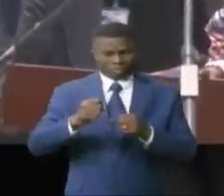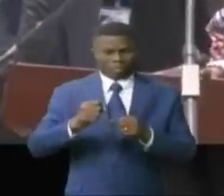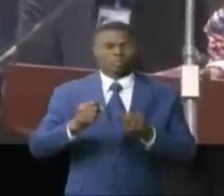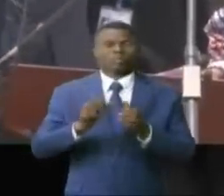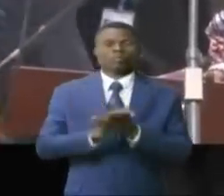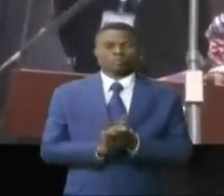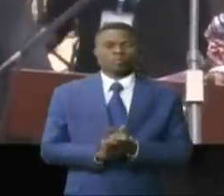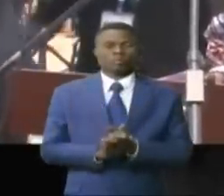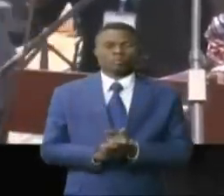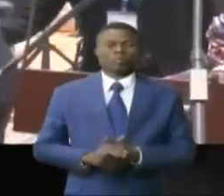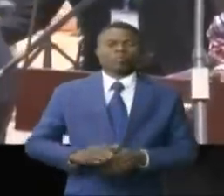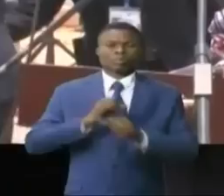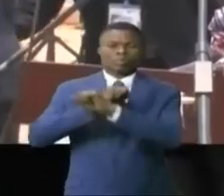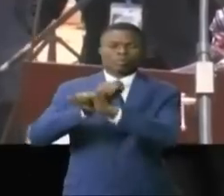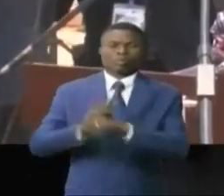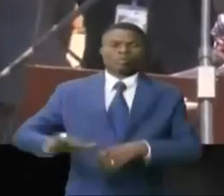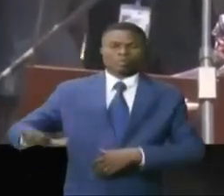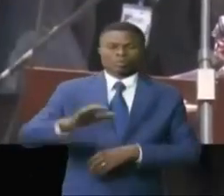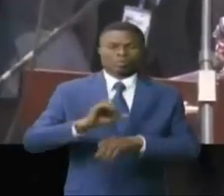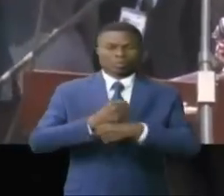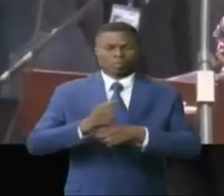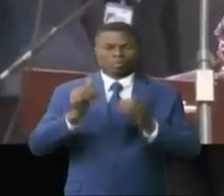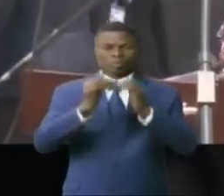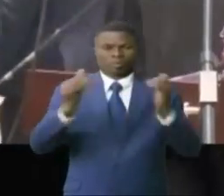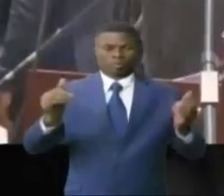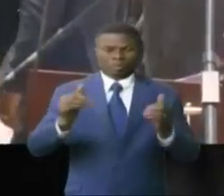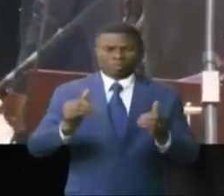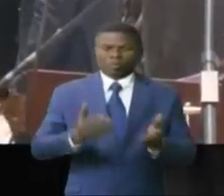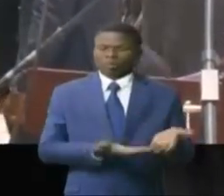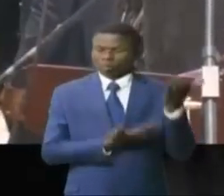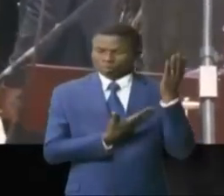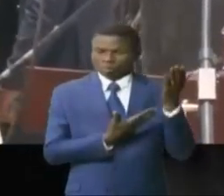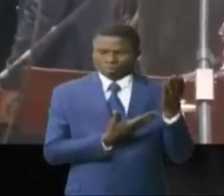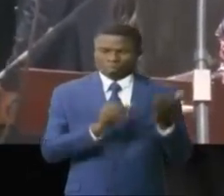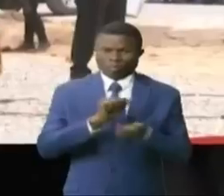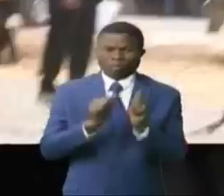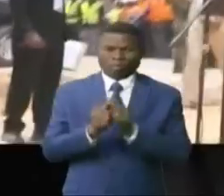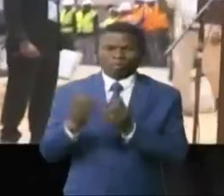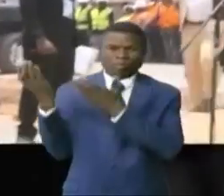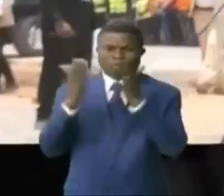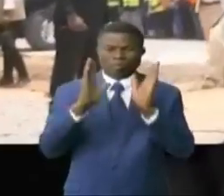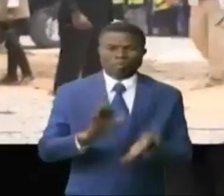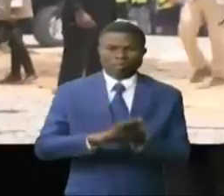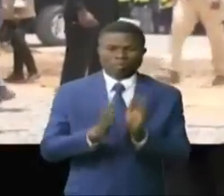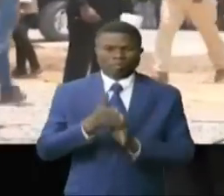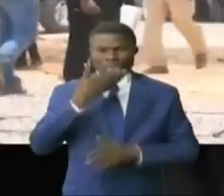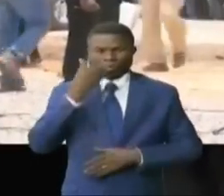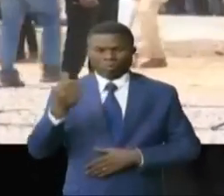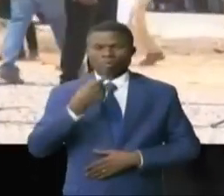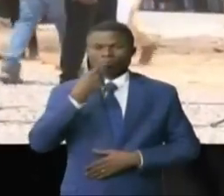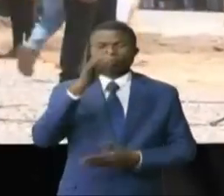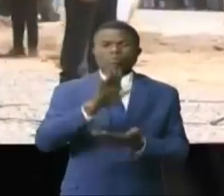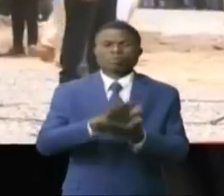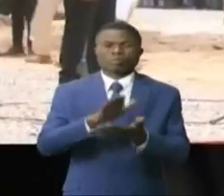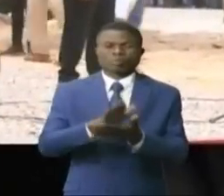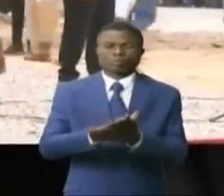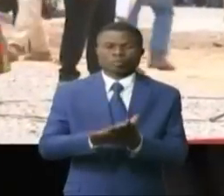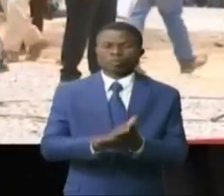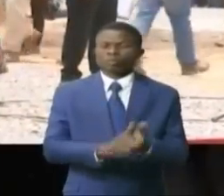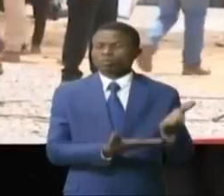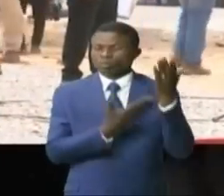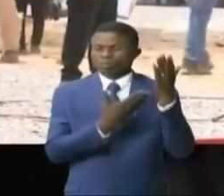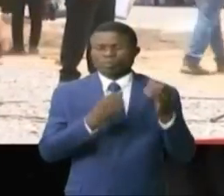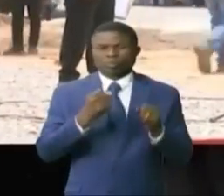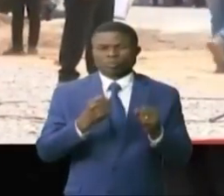de la nation et la restauration de la paix favorable au climat des affaires. Je rends mes hommages le plus